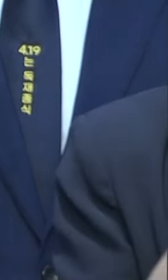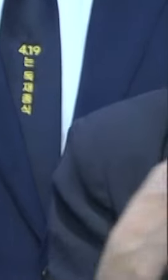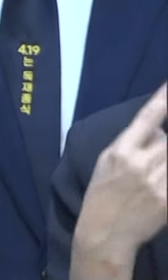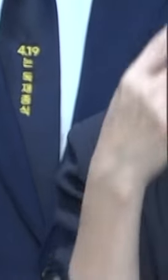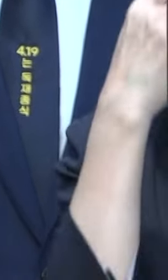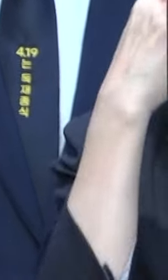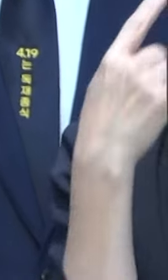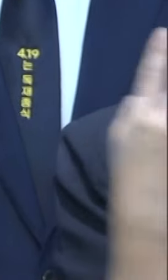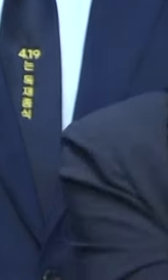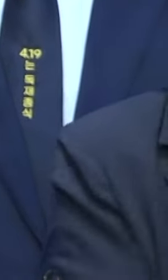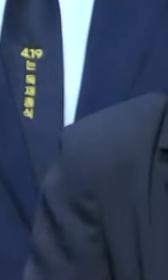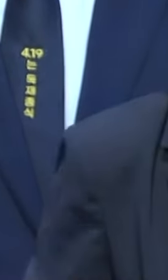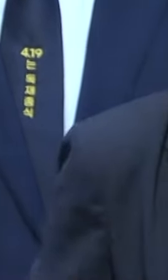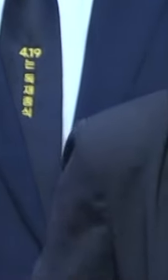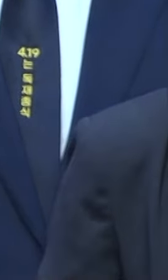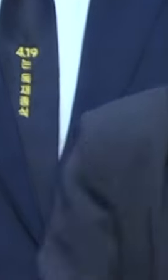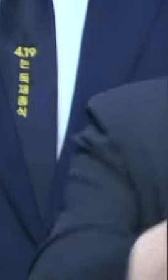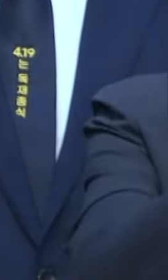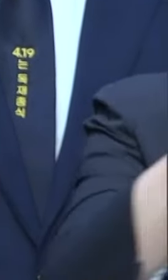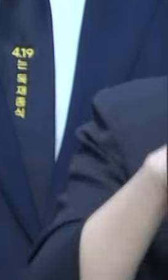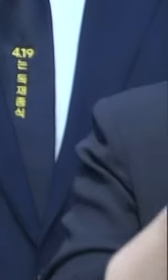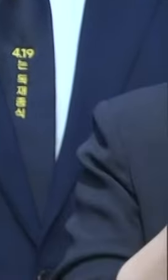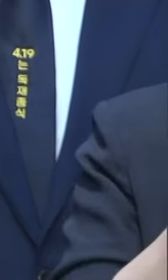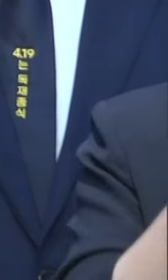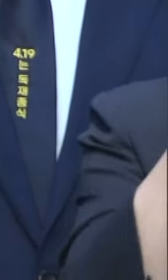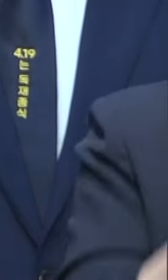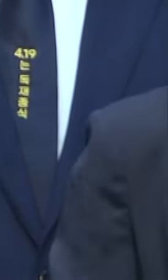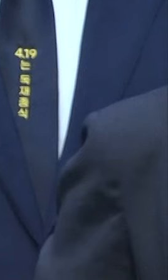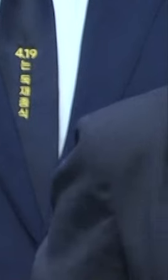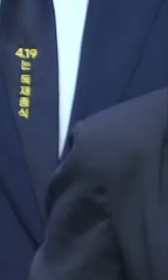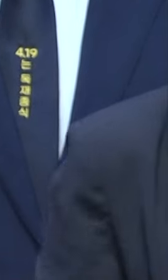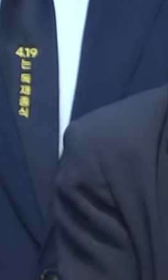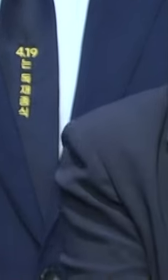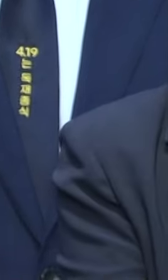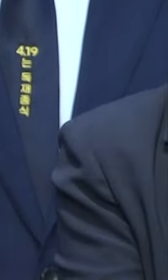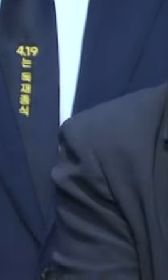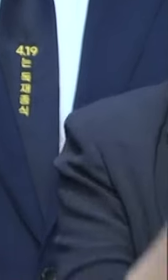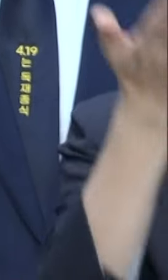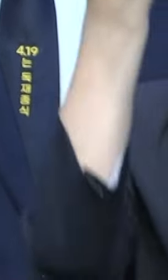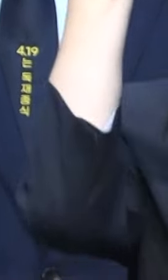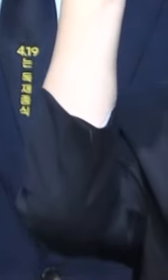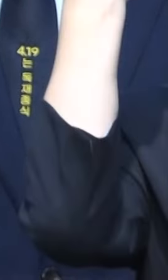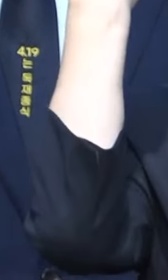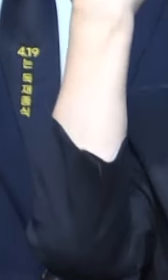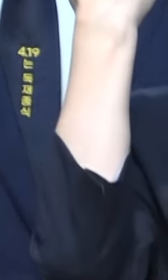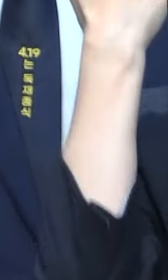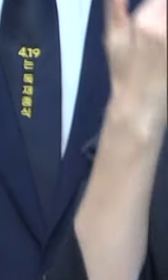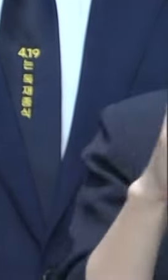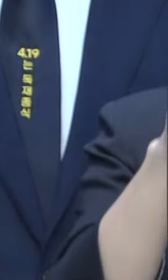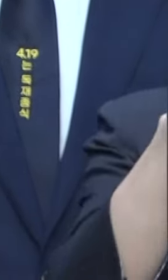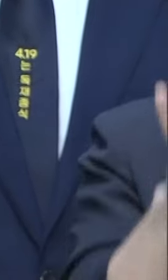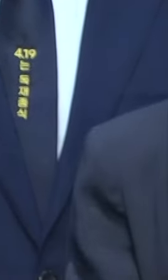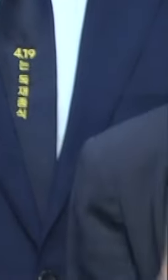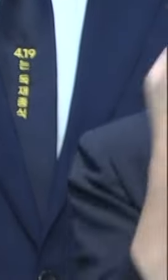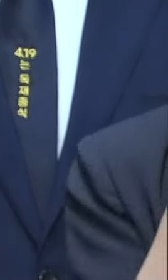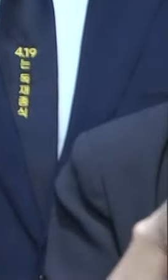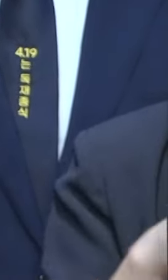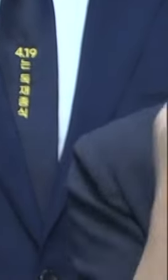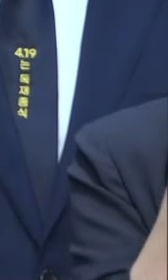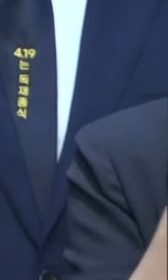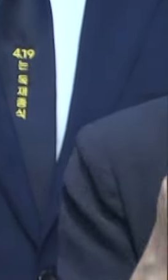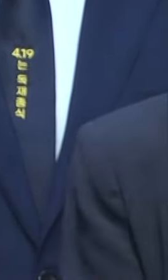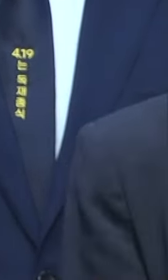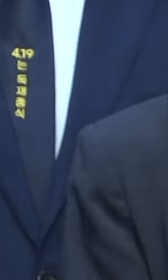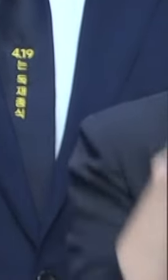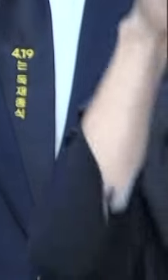하고 있습니다 지금이 상황에서 저는 윤석열 대통령께서 과거 댓글 수사나 아니면 고위직 수사를